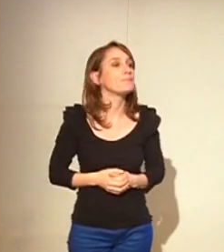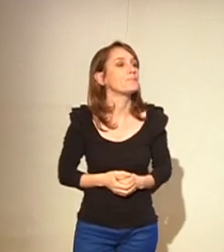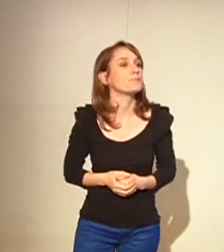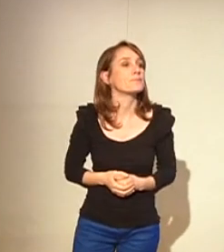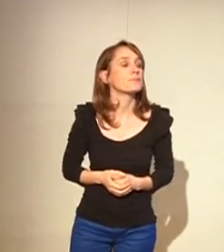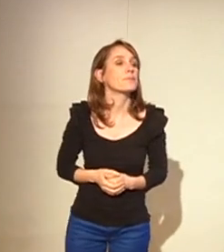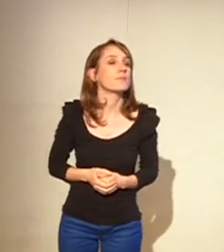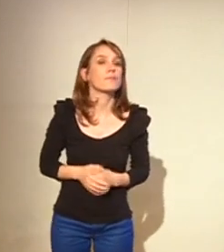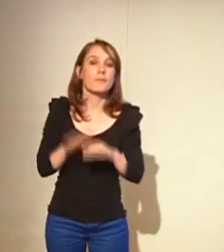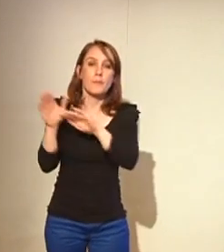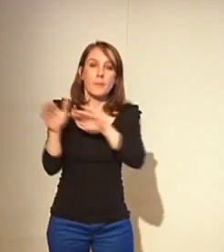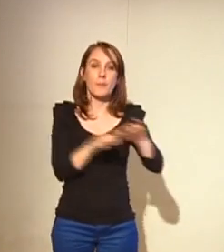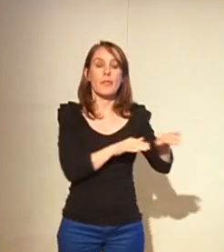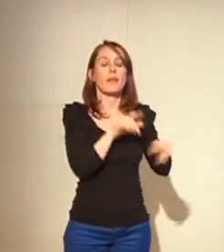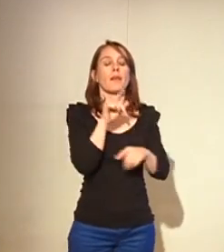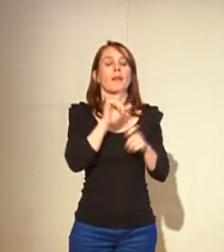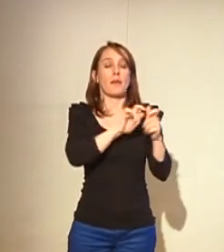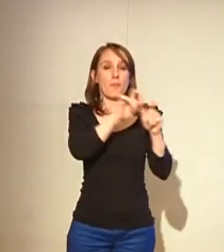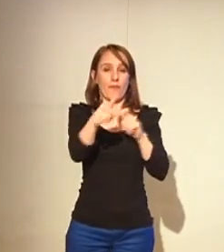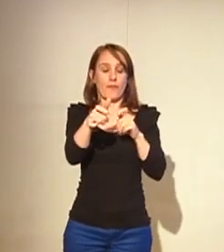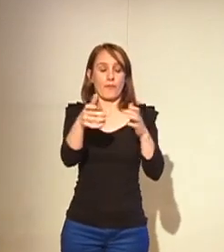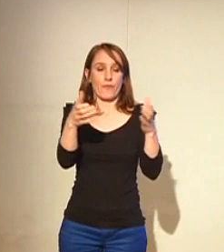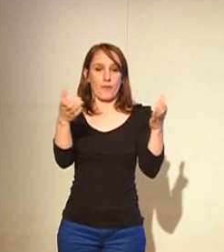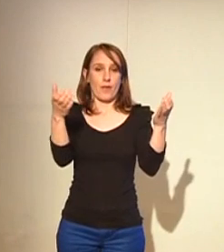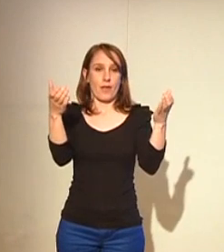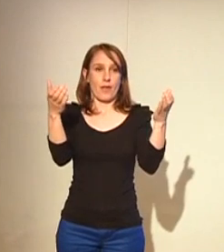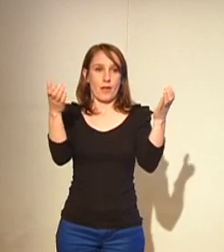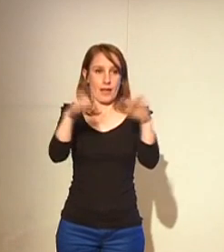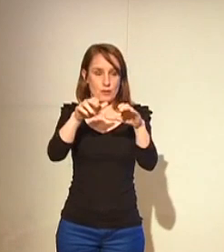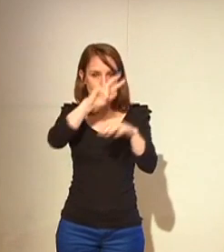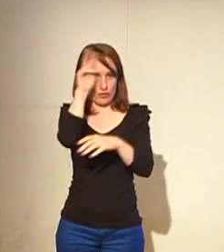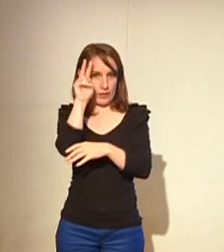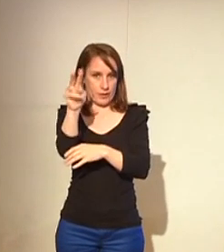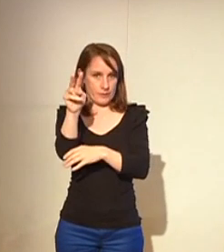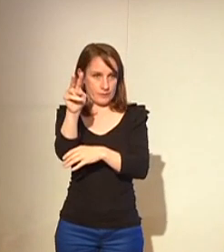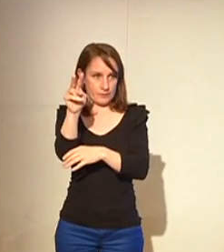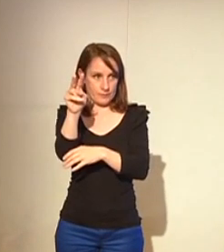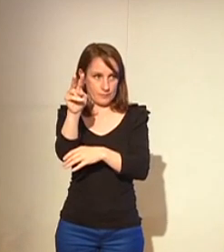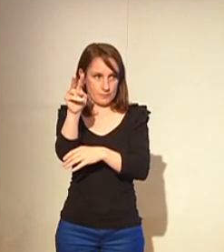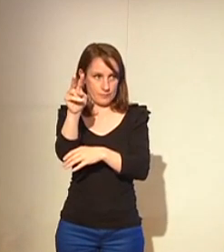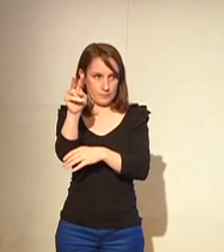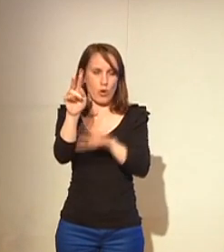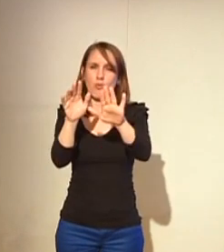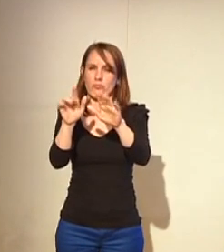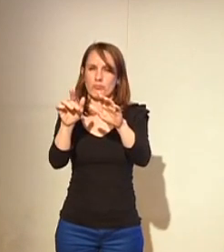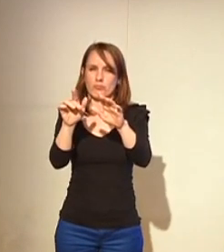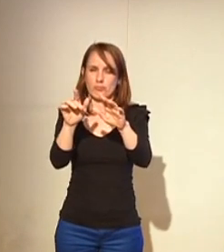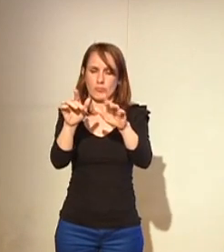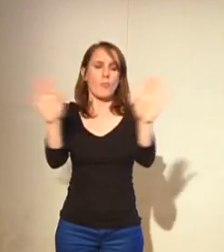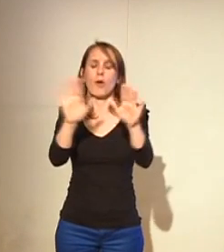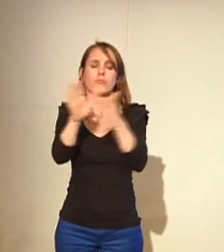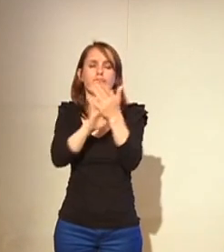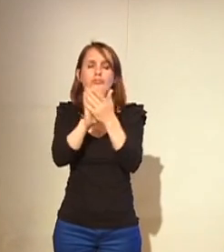pour l'assemblée général bon on faire dans l'ordre euh oui pour le